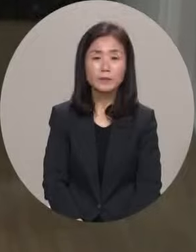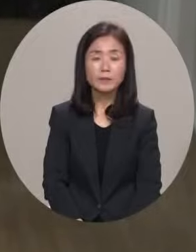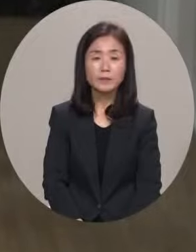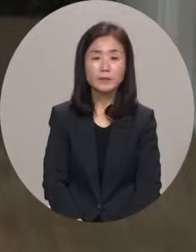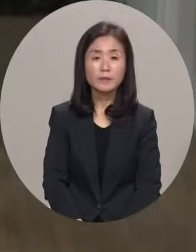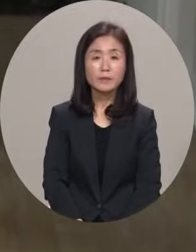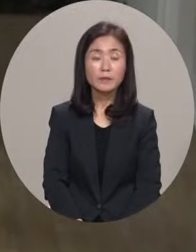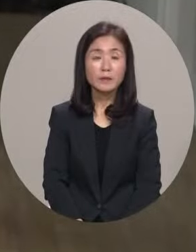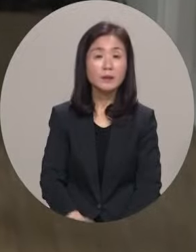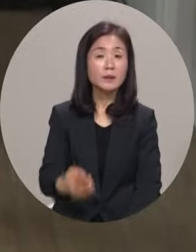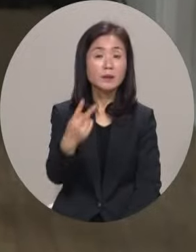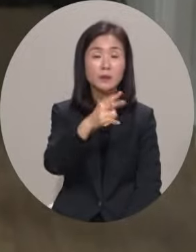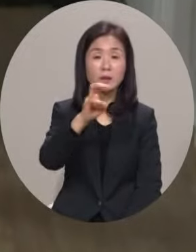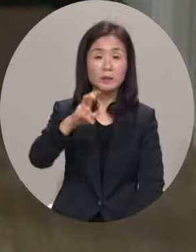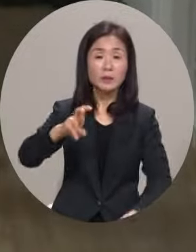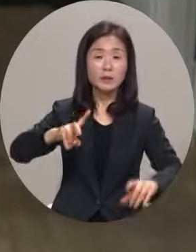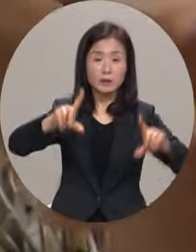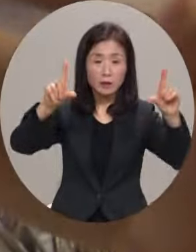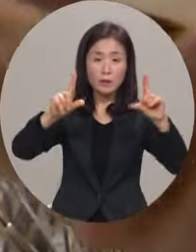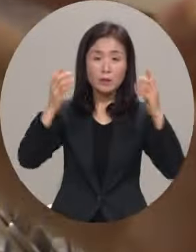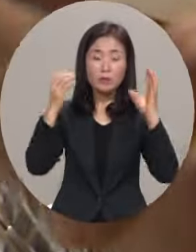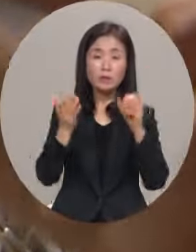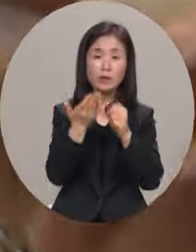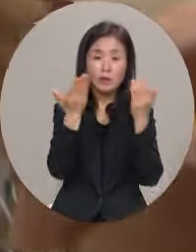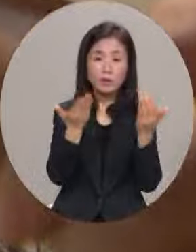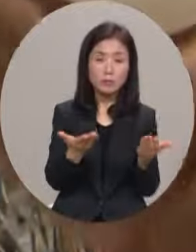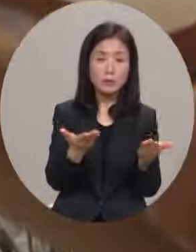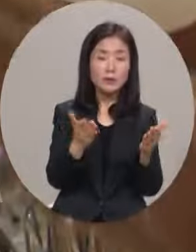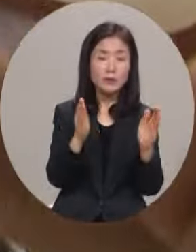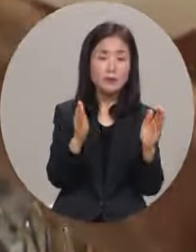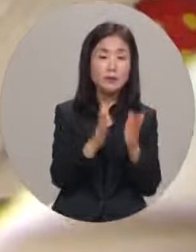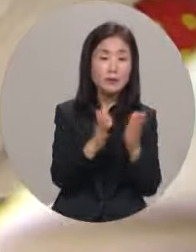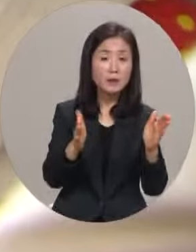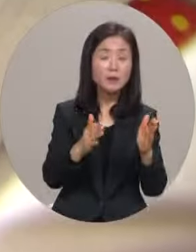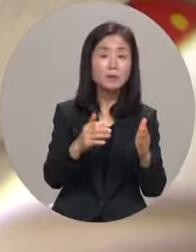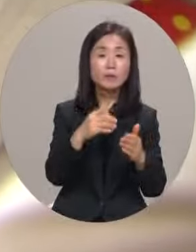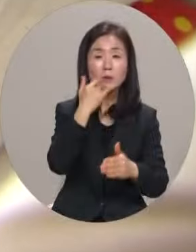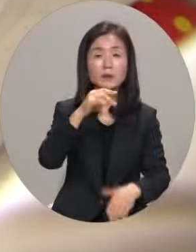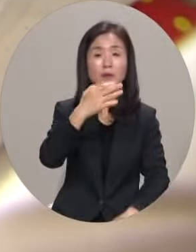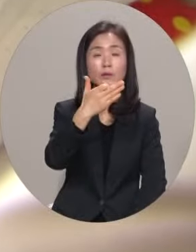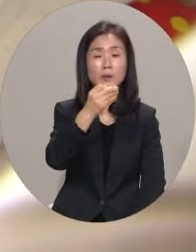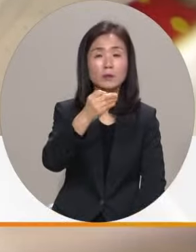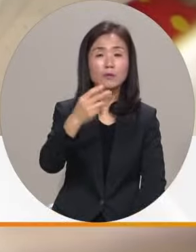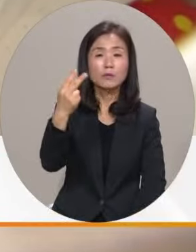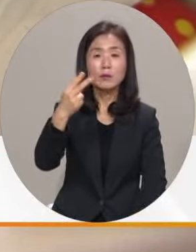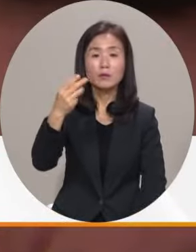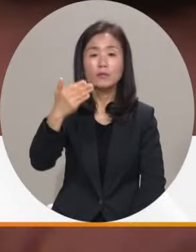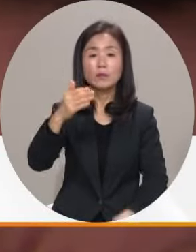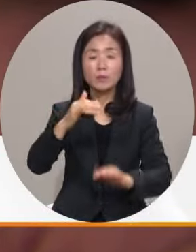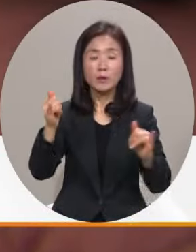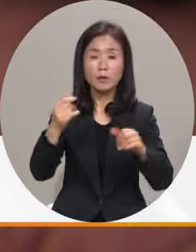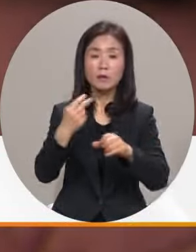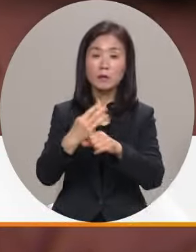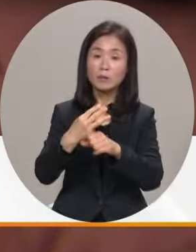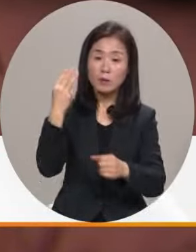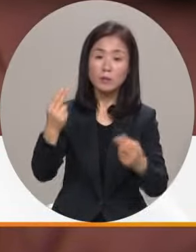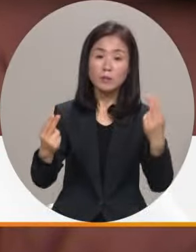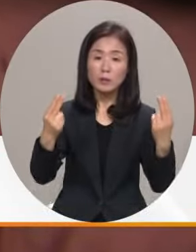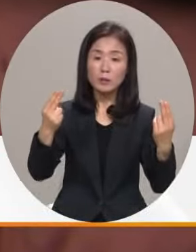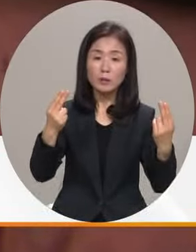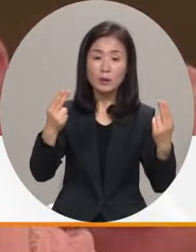지난 2022년 유가 휴직을 시작한 부모는 19만 9,000여명 전년보다 14% 나어 숫자와